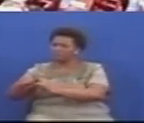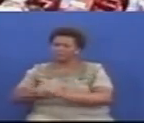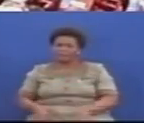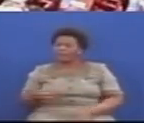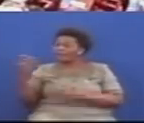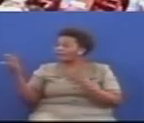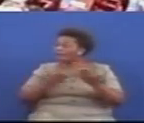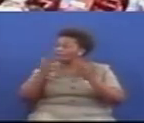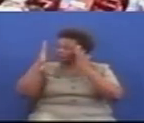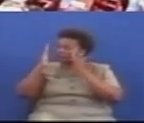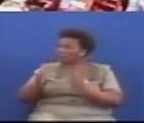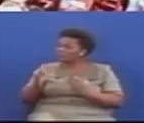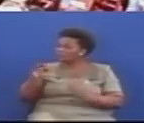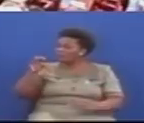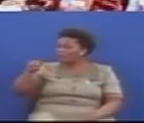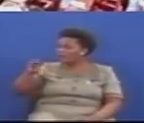Chatanda.